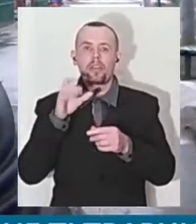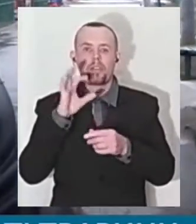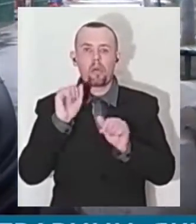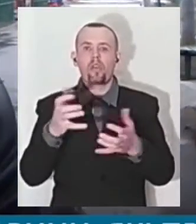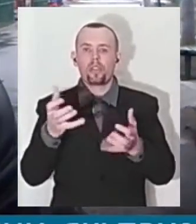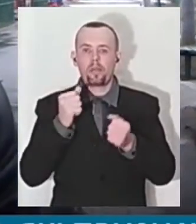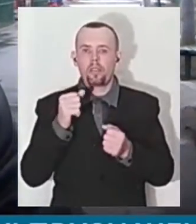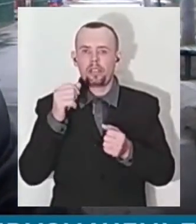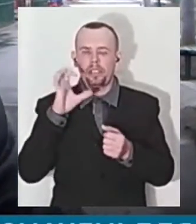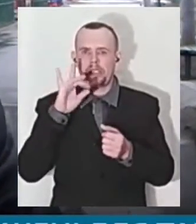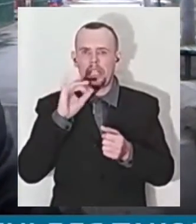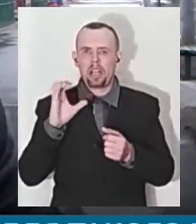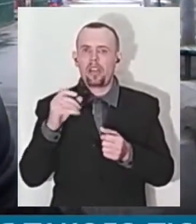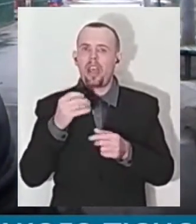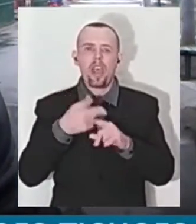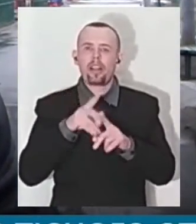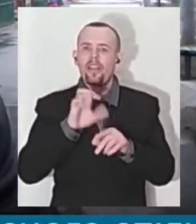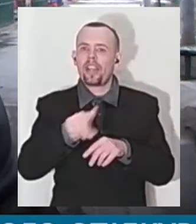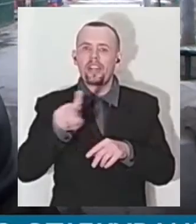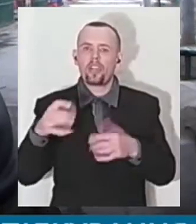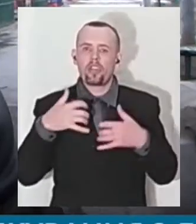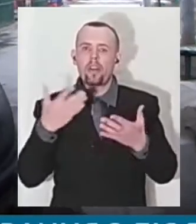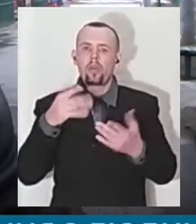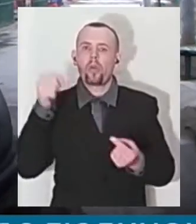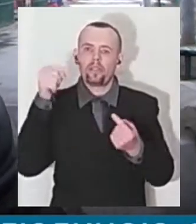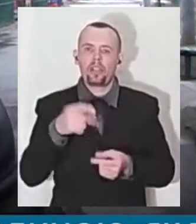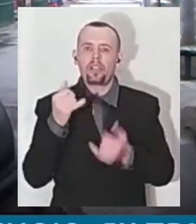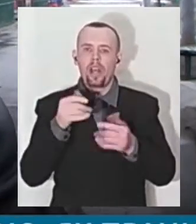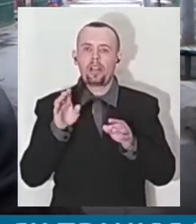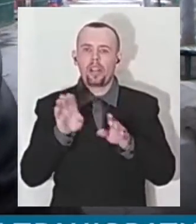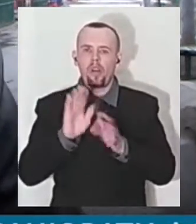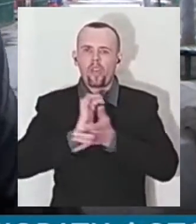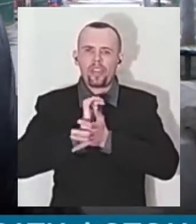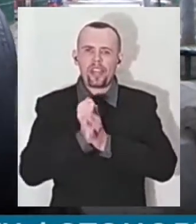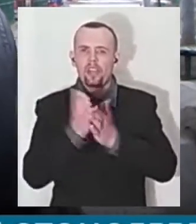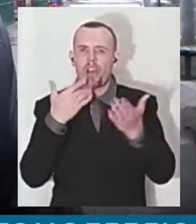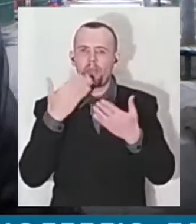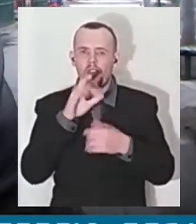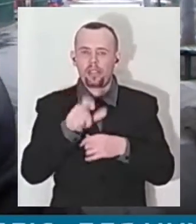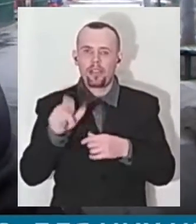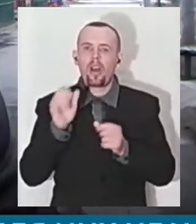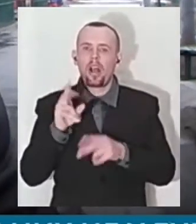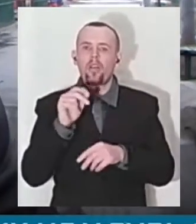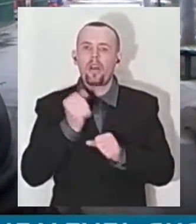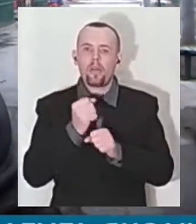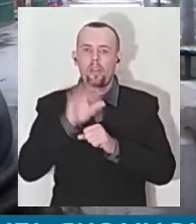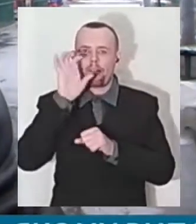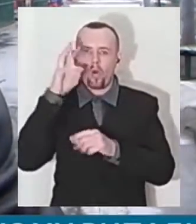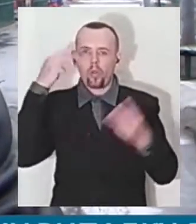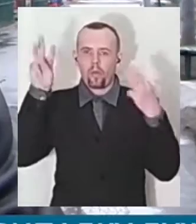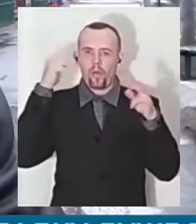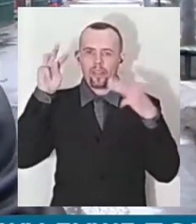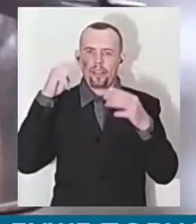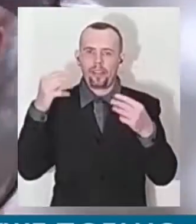Це не ті тварини, які призначені для такого тісного спілкування з людиною, як працювати фотомоделлю. Для них це в